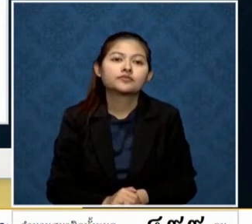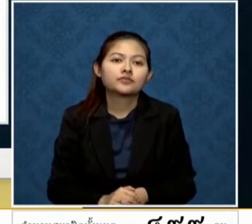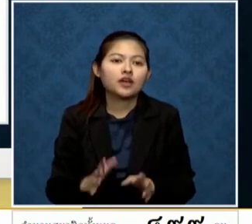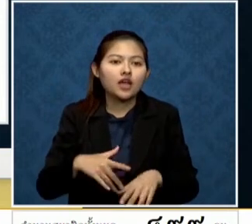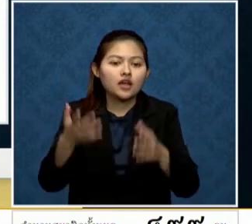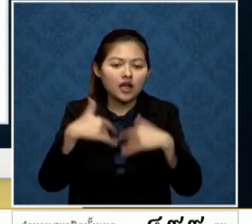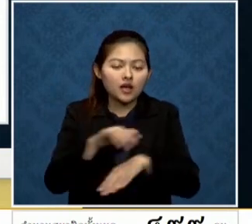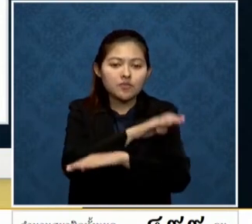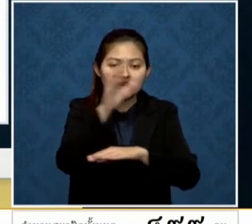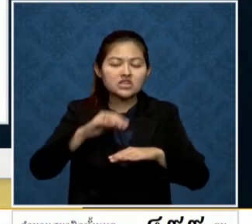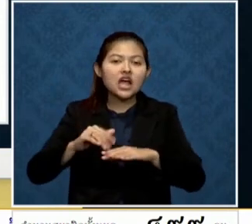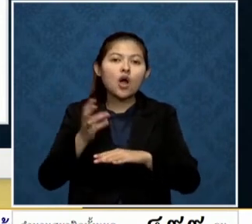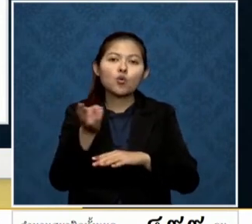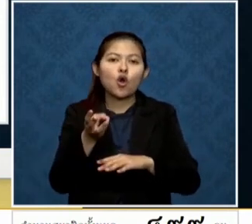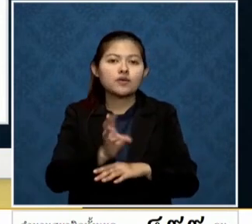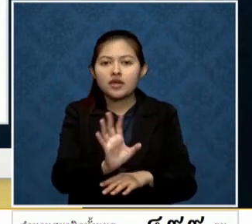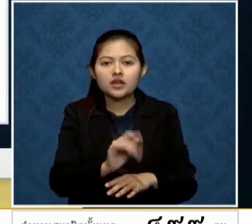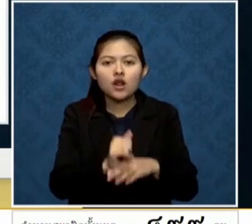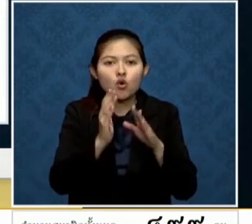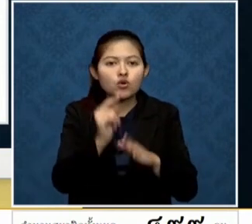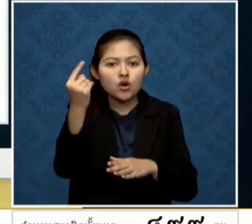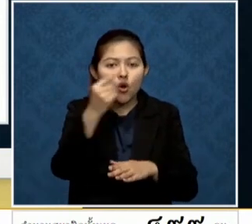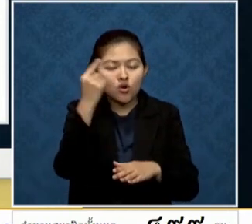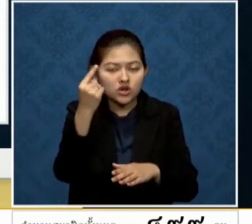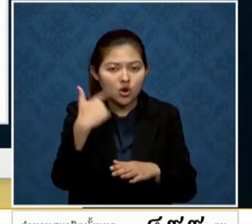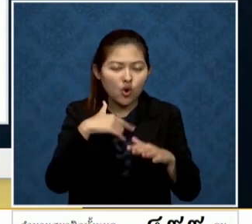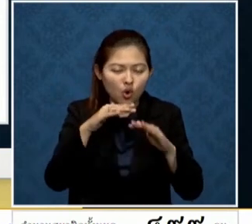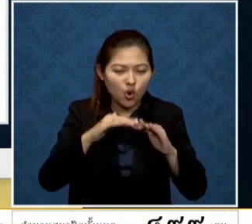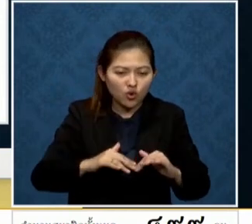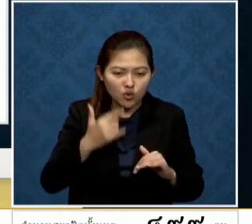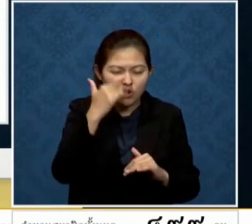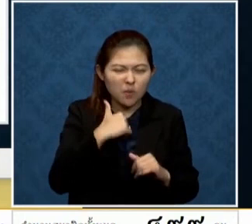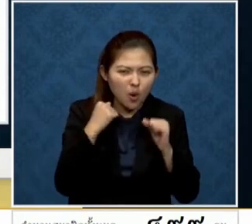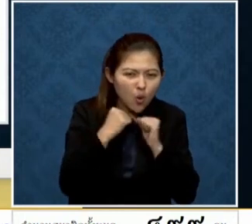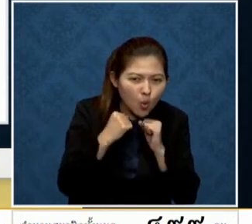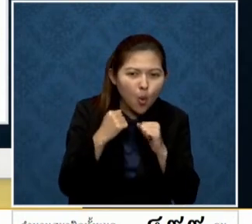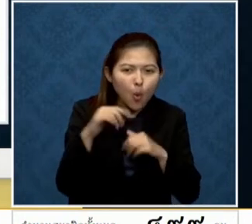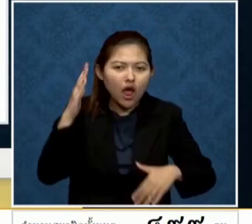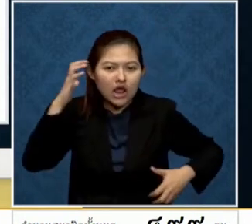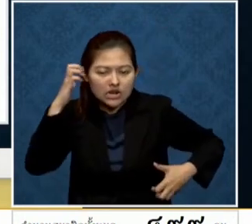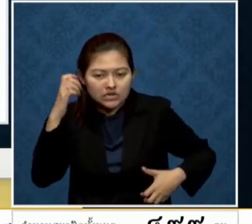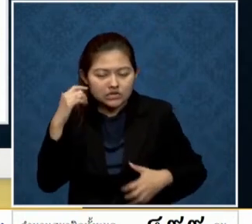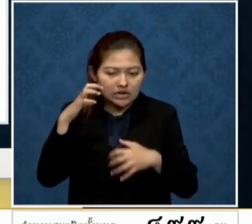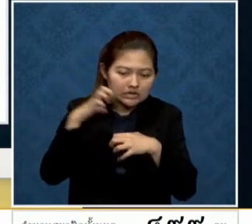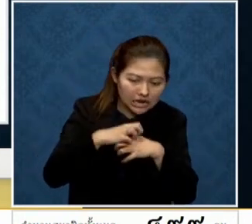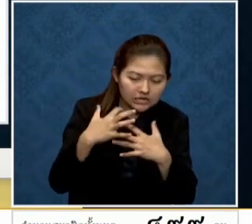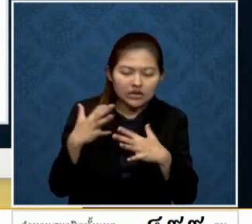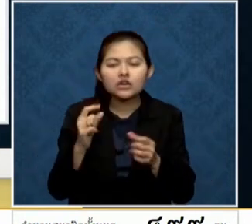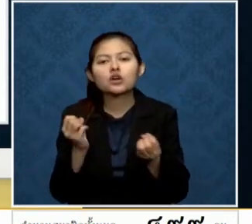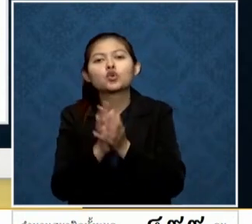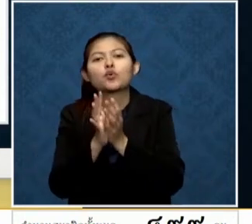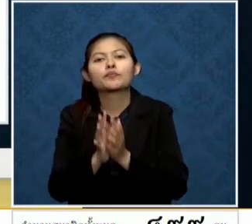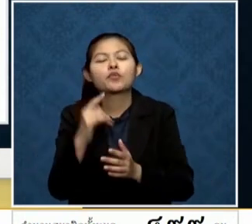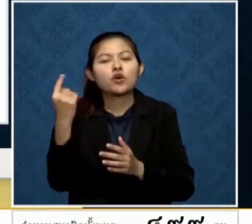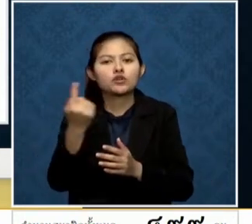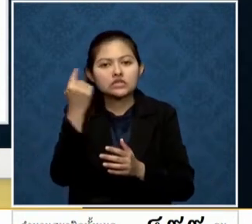กลับมาที่เขานะคะนักท่องเที่ยวก็จะน้อยลงเนื่องจากหวาดกลัวลิงจะทำร้ายทรัพย์สินและร่างกายส่งผลกระทบต่อเศรษฐกิจท้องถิ่นนะ